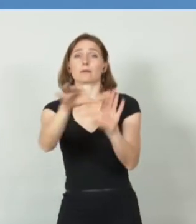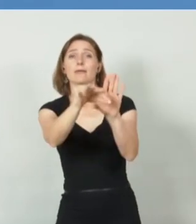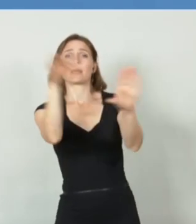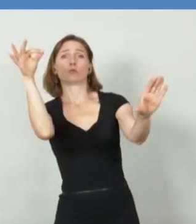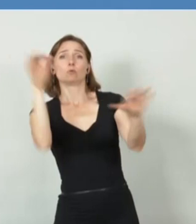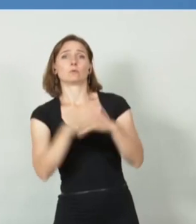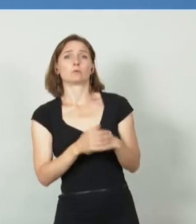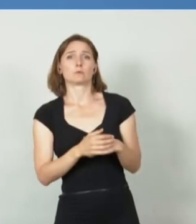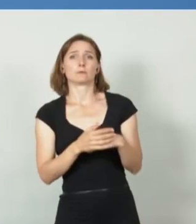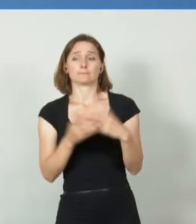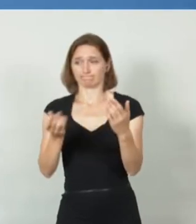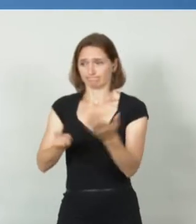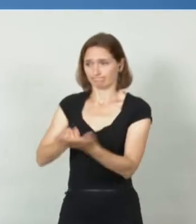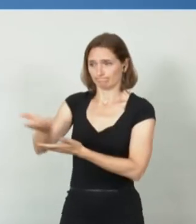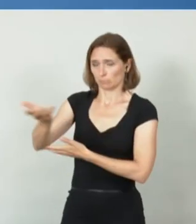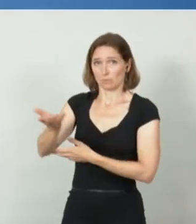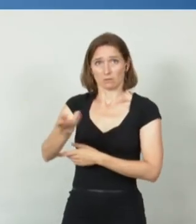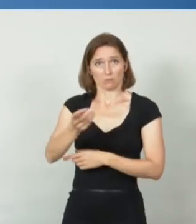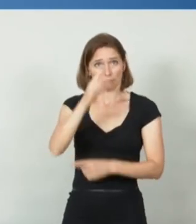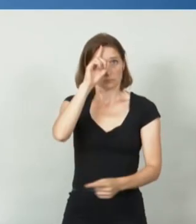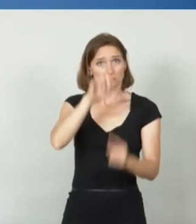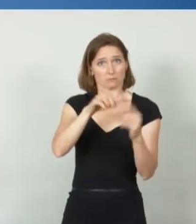n'étaient pas pour défendre leurs intérêts